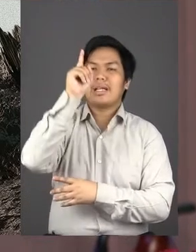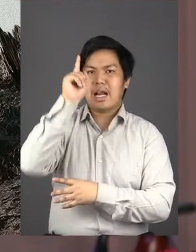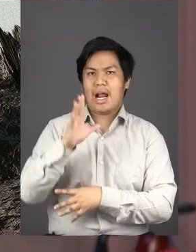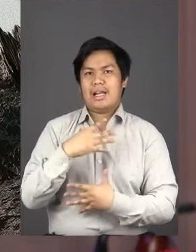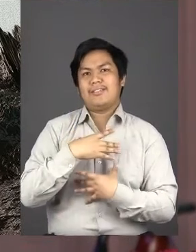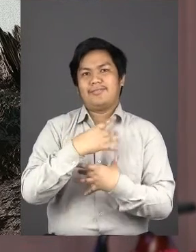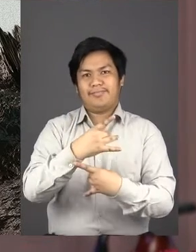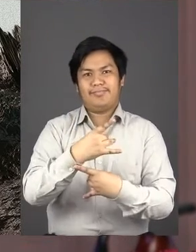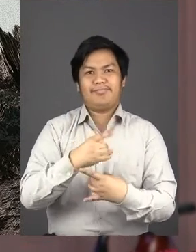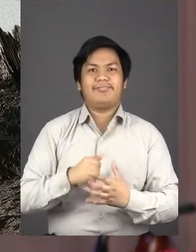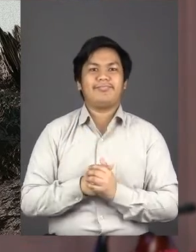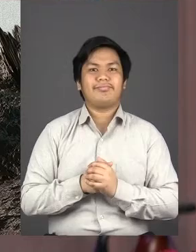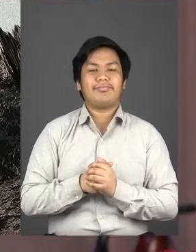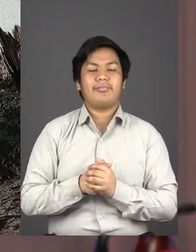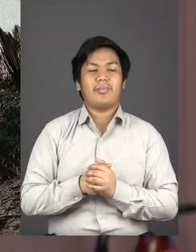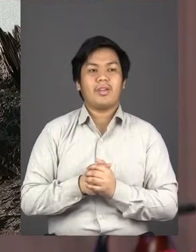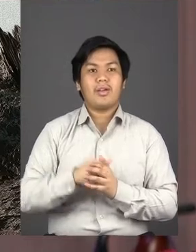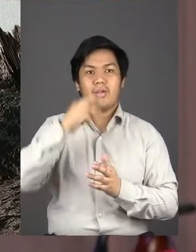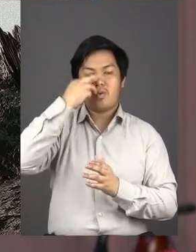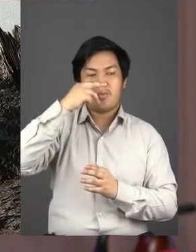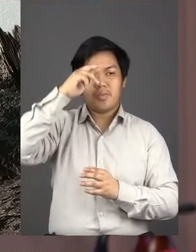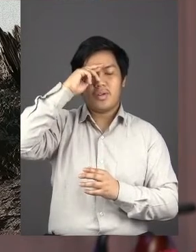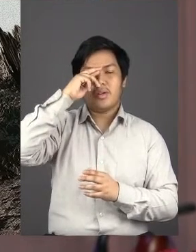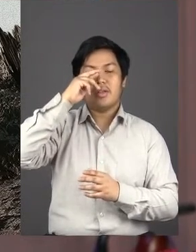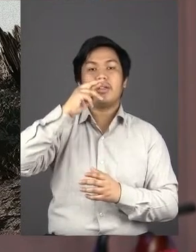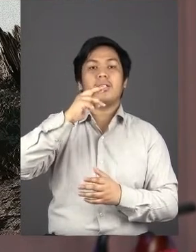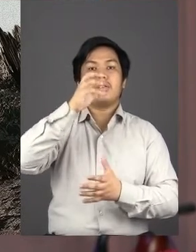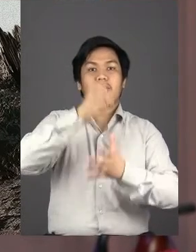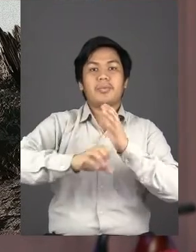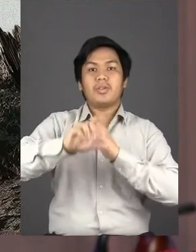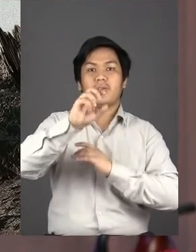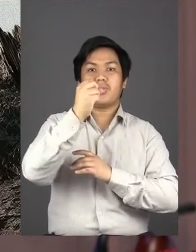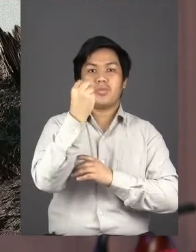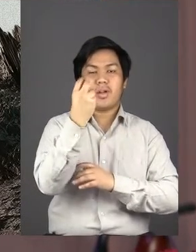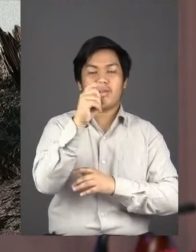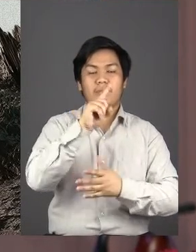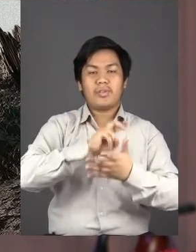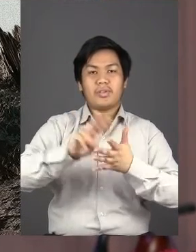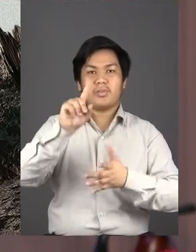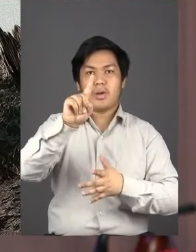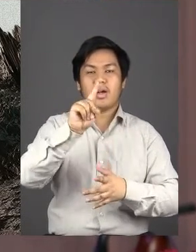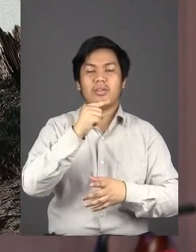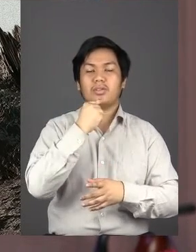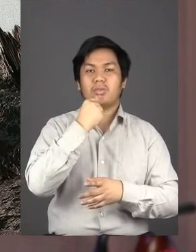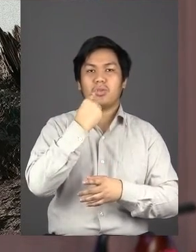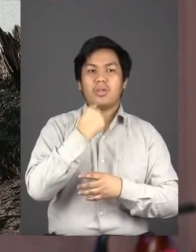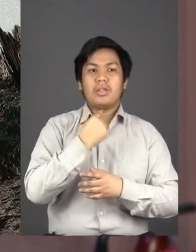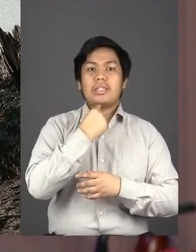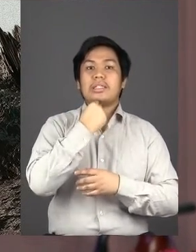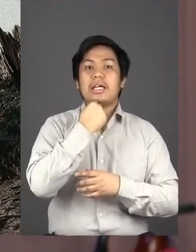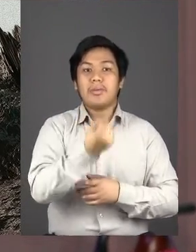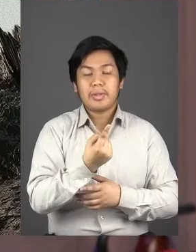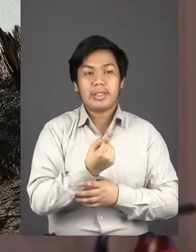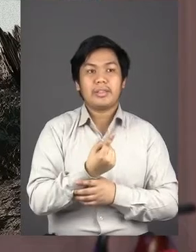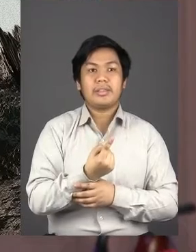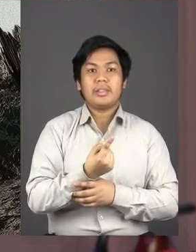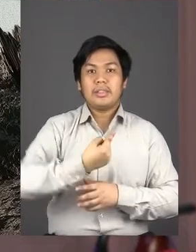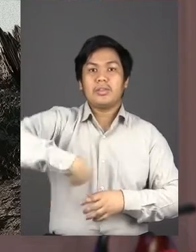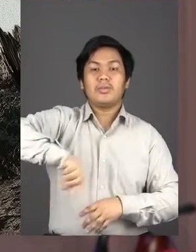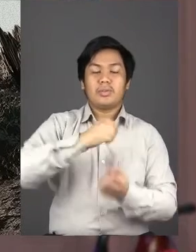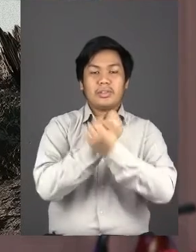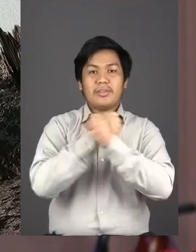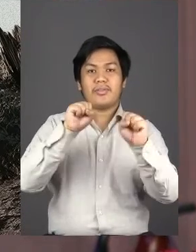Romans 12:1-2. I appeal to you, therefore, brothers, dahil sa kaligtasan na binigay ng Diyos sa